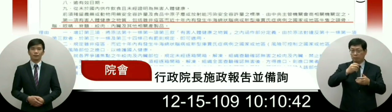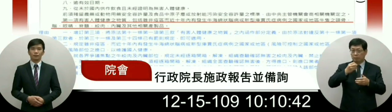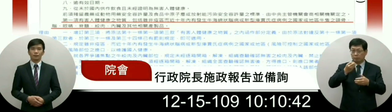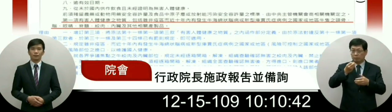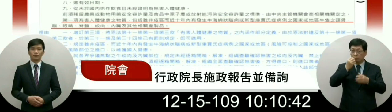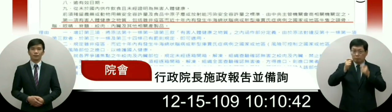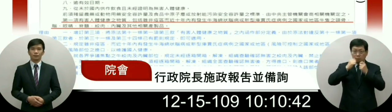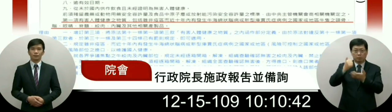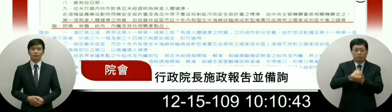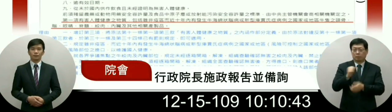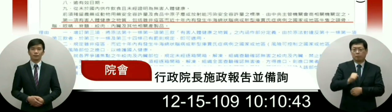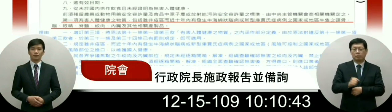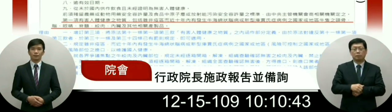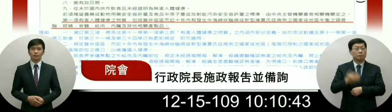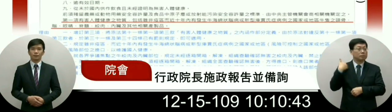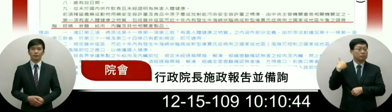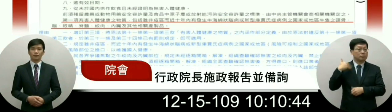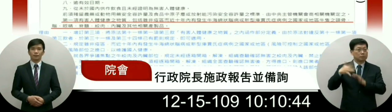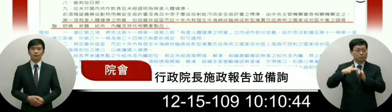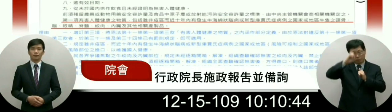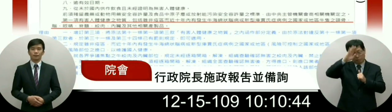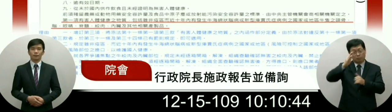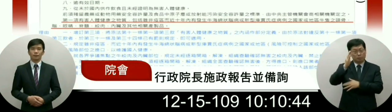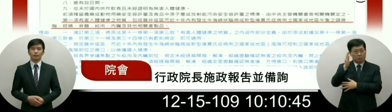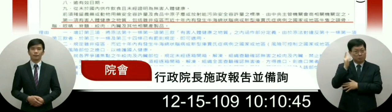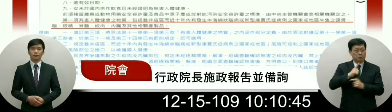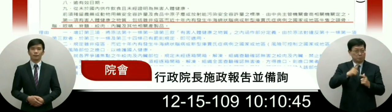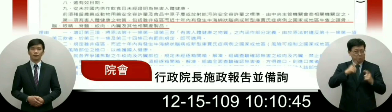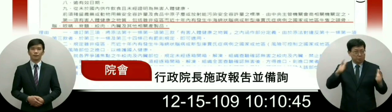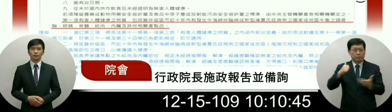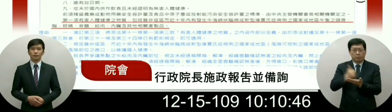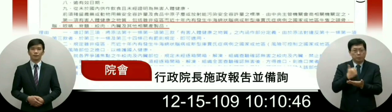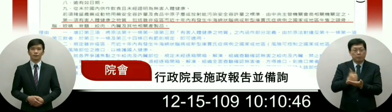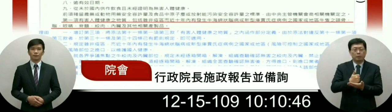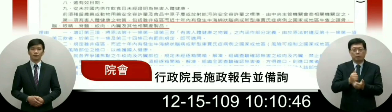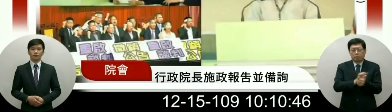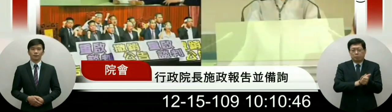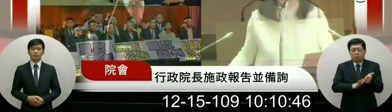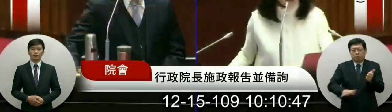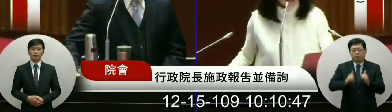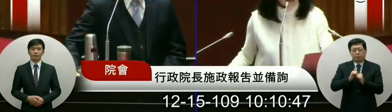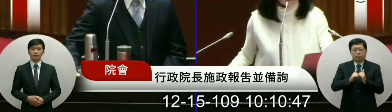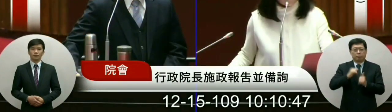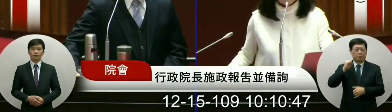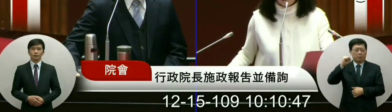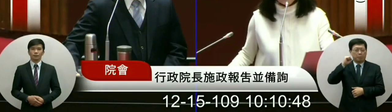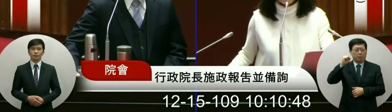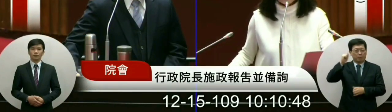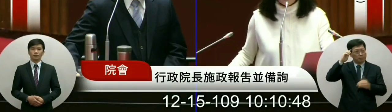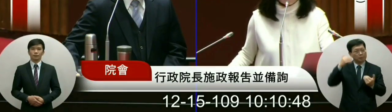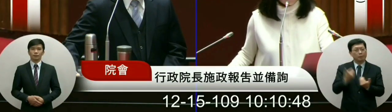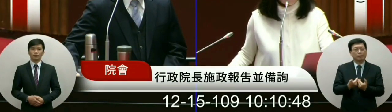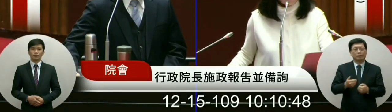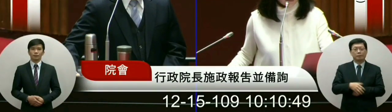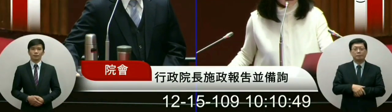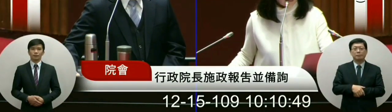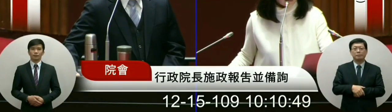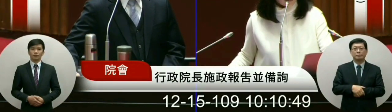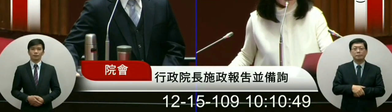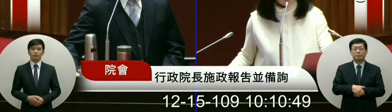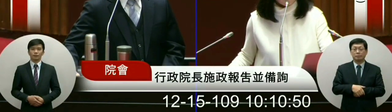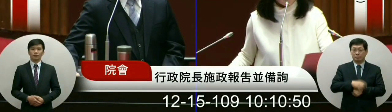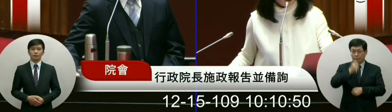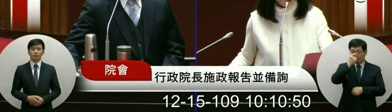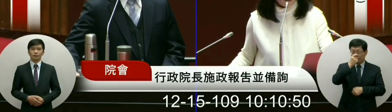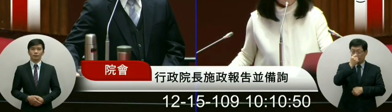口。当年国民党政府要扩大美牛进口，引起了民间极大的反弹。在